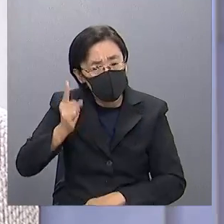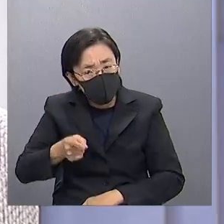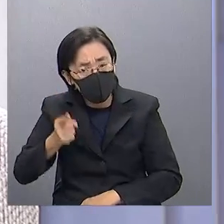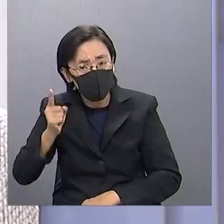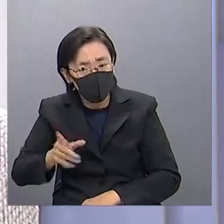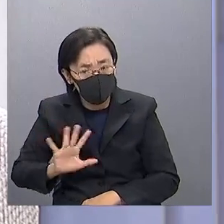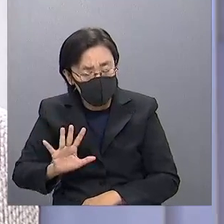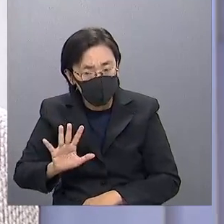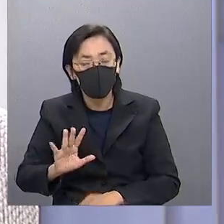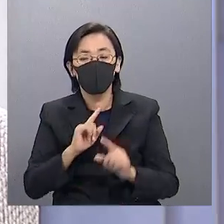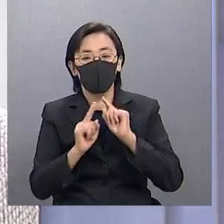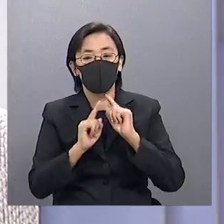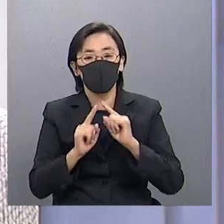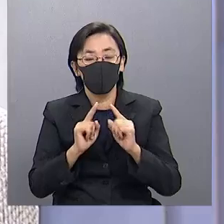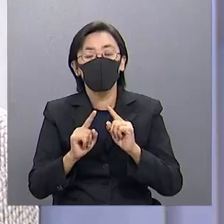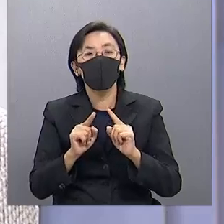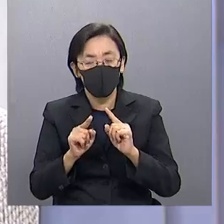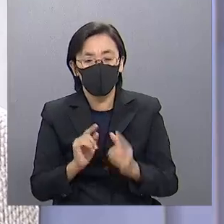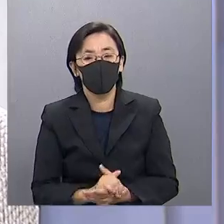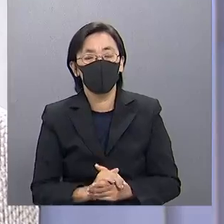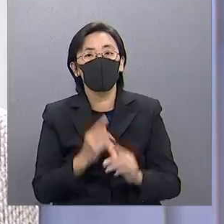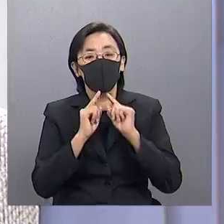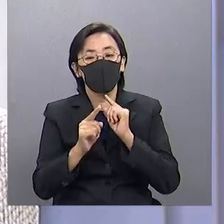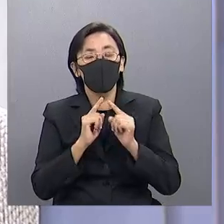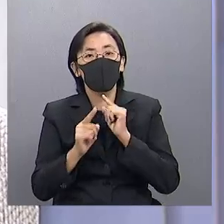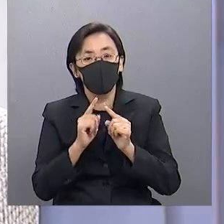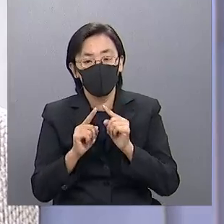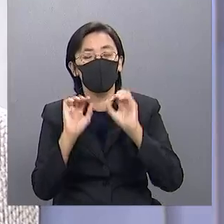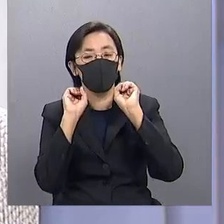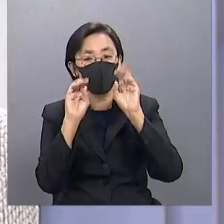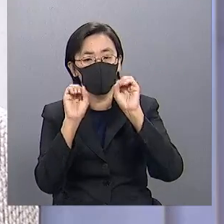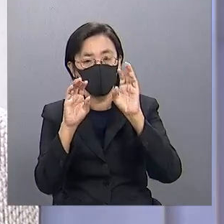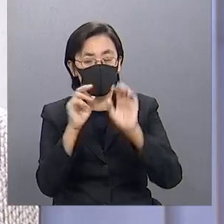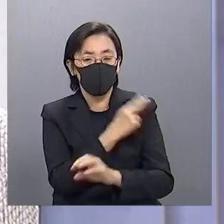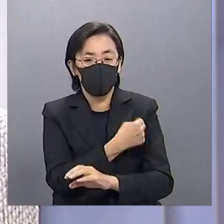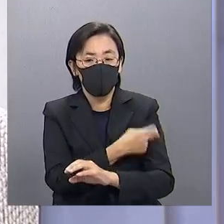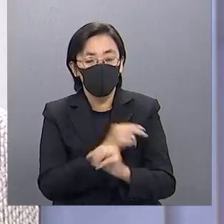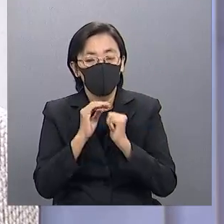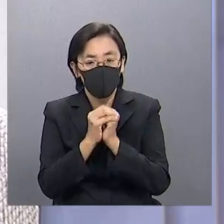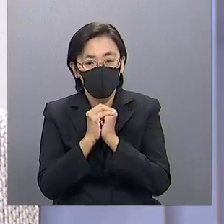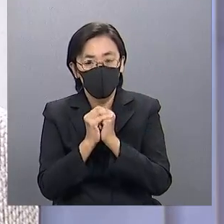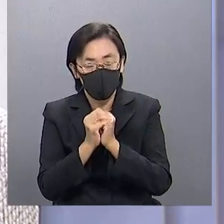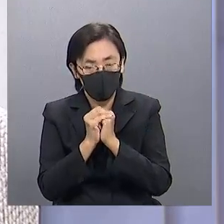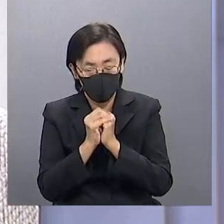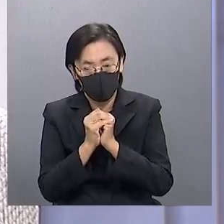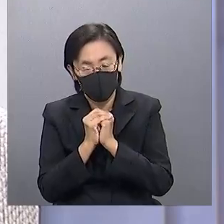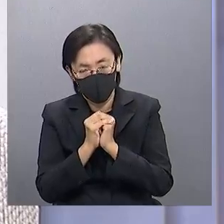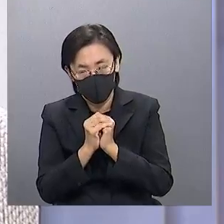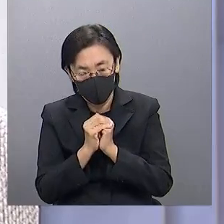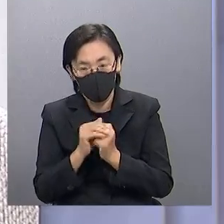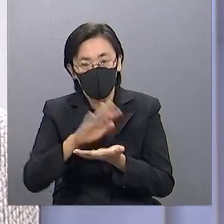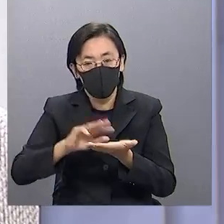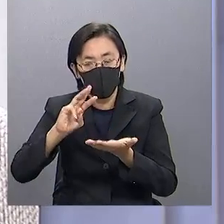านของอาจาร์พาราดีแงวัฒนกุลนะครัเป็อาจารย์แพทย์แผนจีน วิทยาลัย แพทยาศาตานชาติ จุลาพร